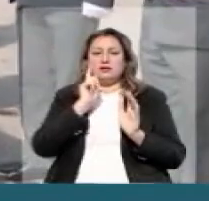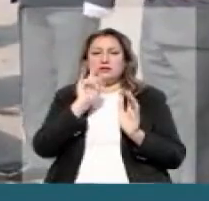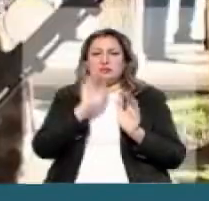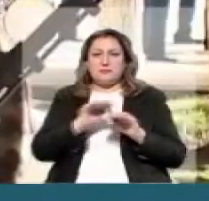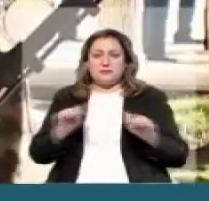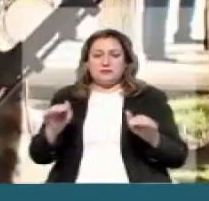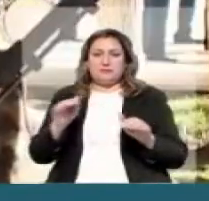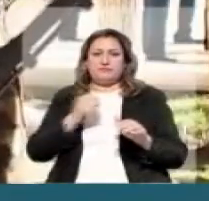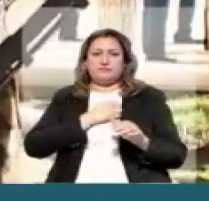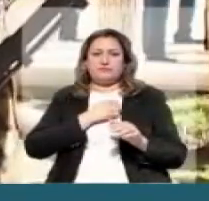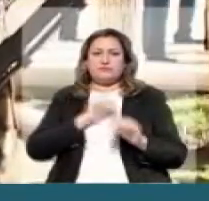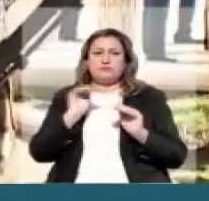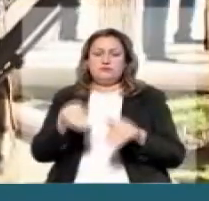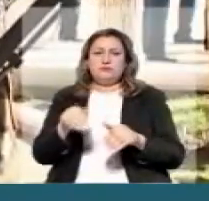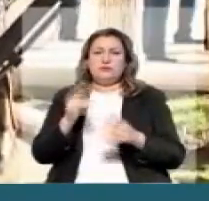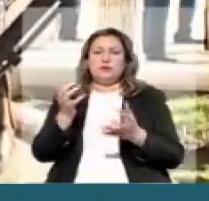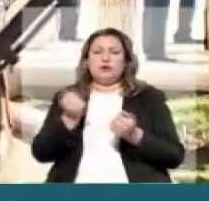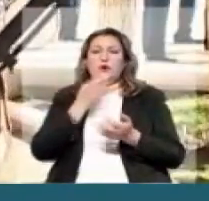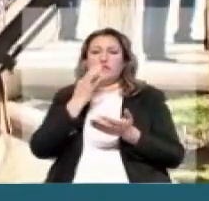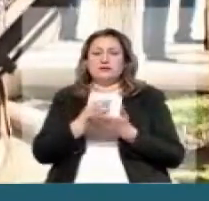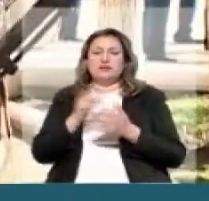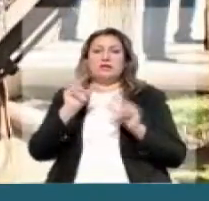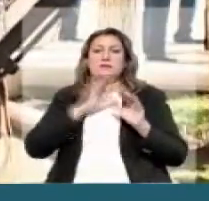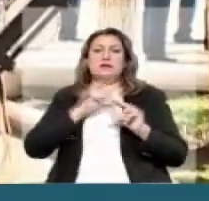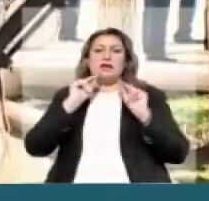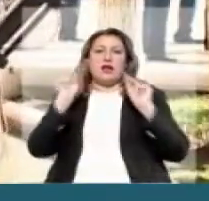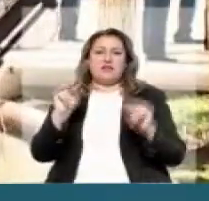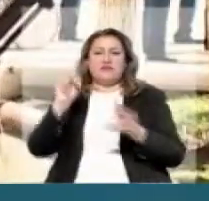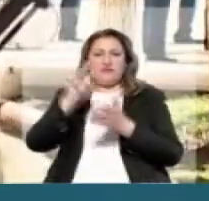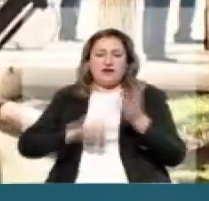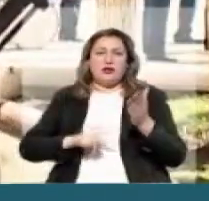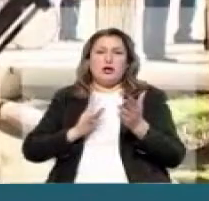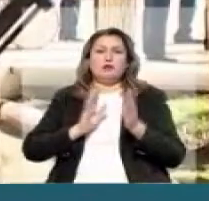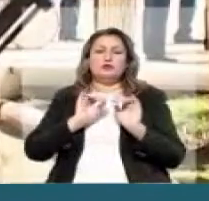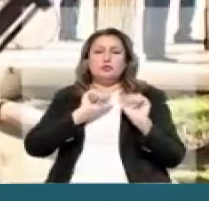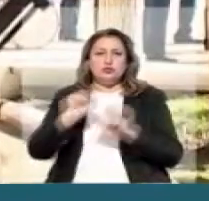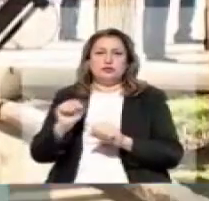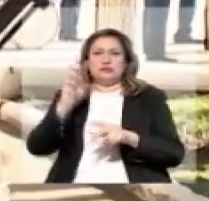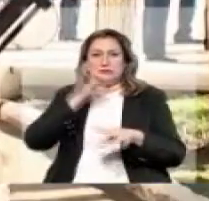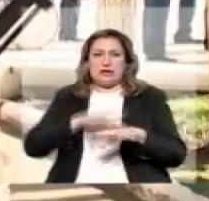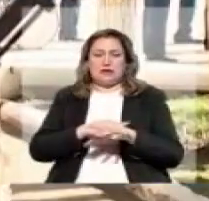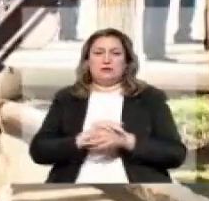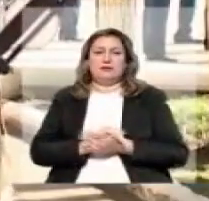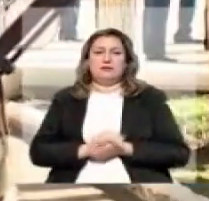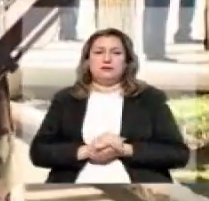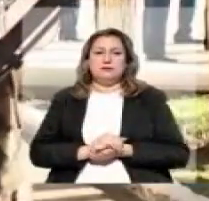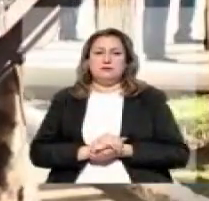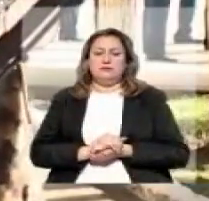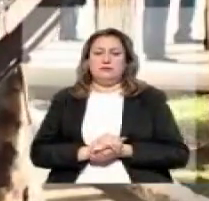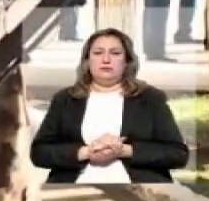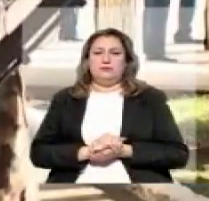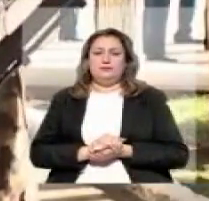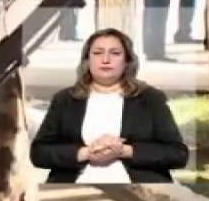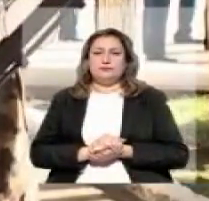Ибрагимов. Мне 18 лет. 18-ге тек әскери борышынды өтеуге келгенде толдым. 11-ші сыныпта аяқтаған бойда ата-анама